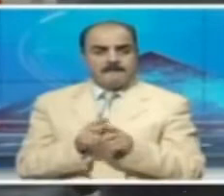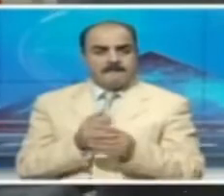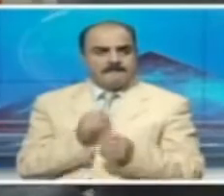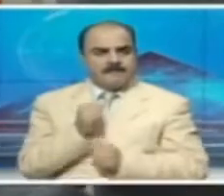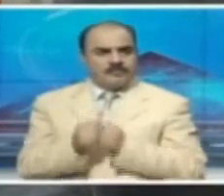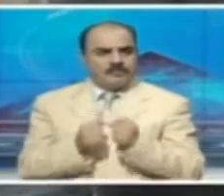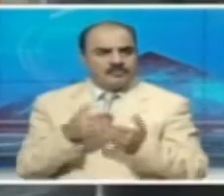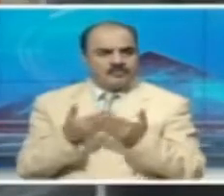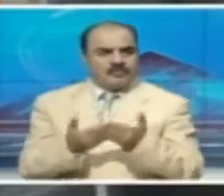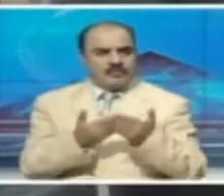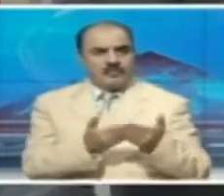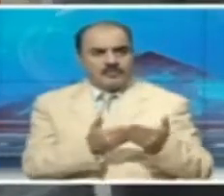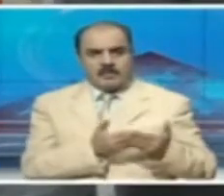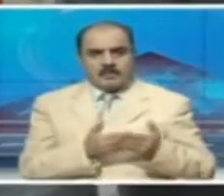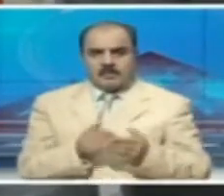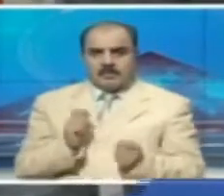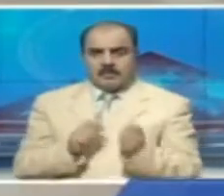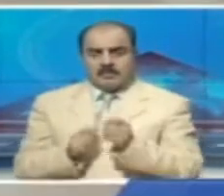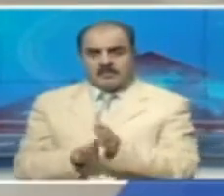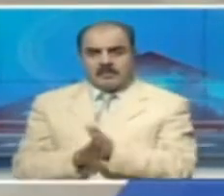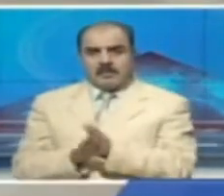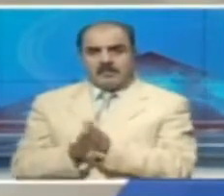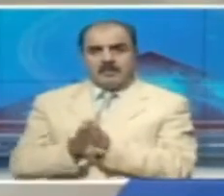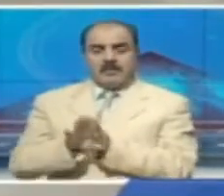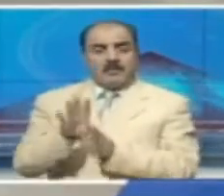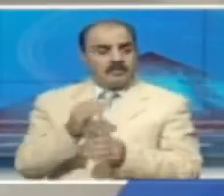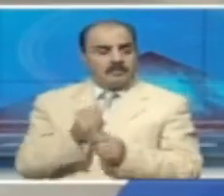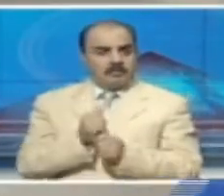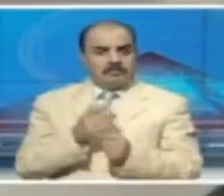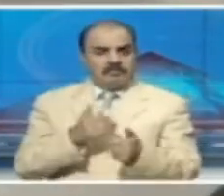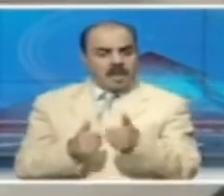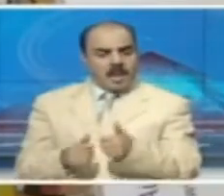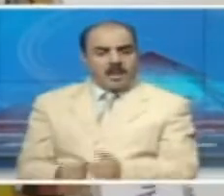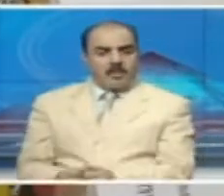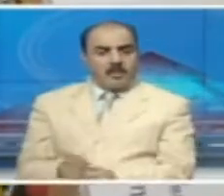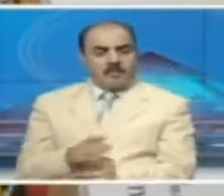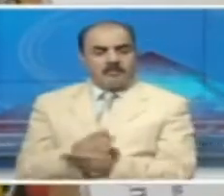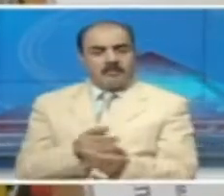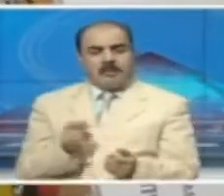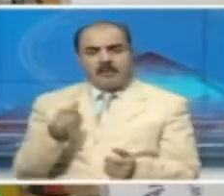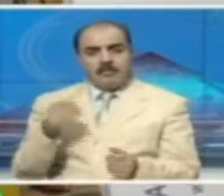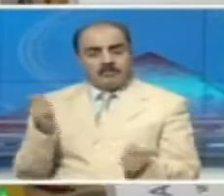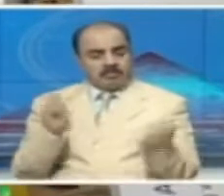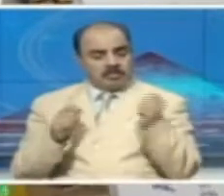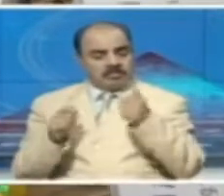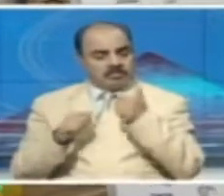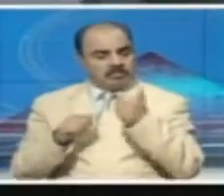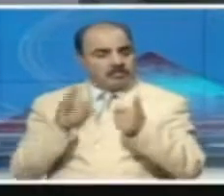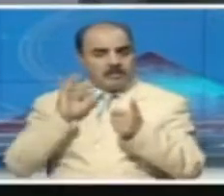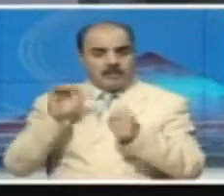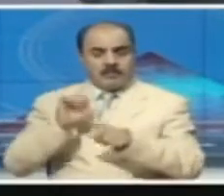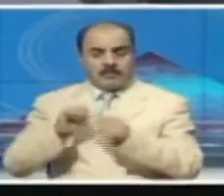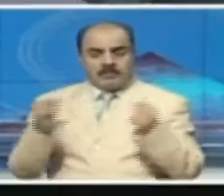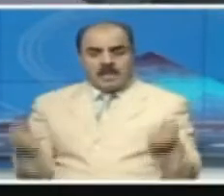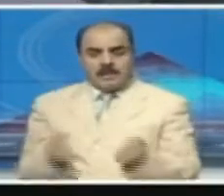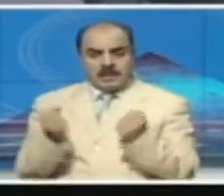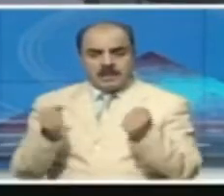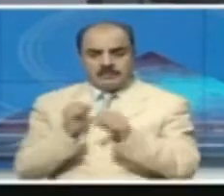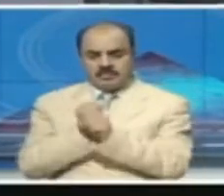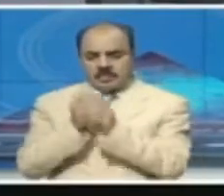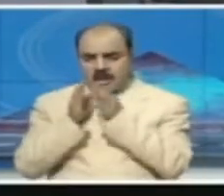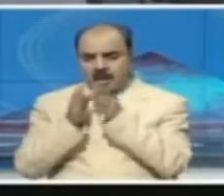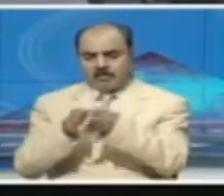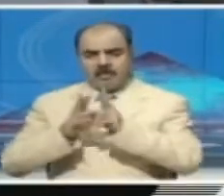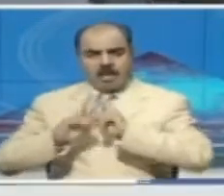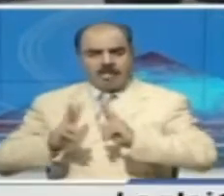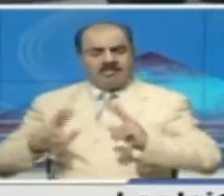هذا التعاون إلى أقصى درجاته. وتمتلك الهيئة العربية للتصنيع واحدا من أفضل مراكز التدريب المتخصص في